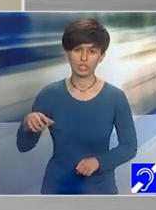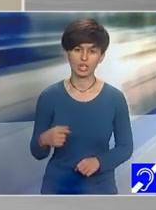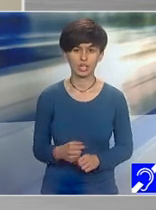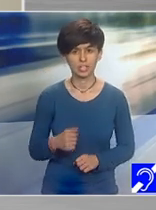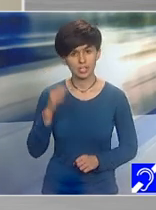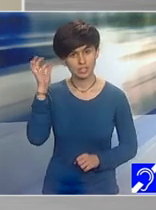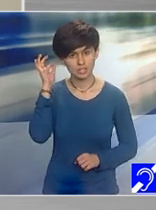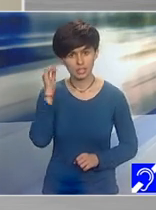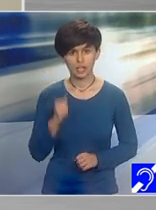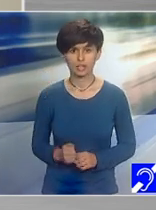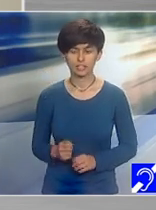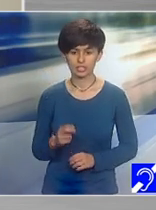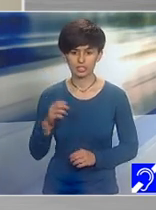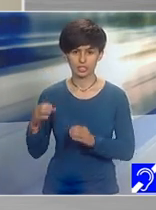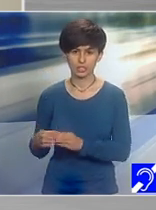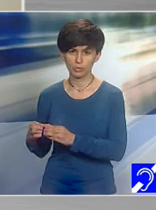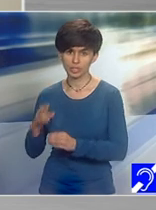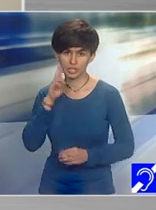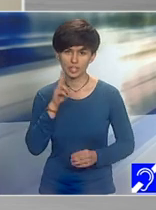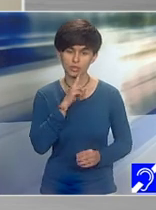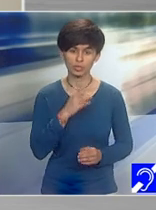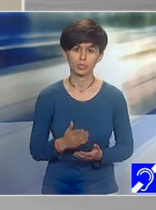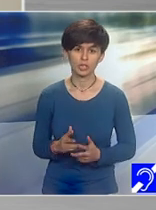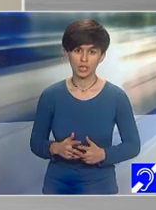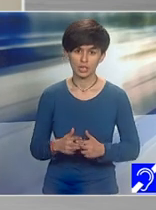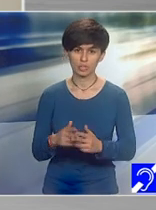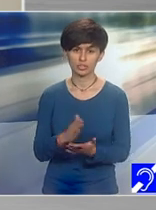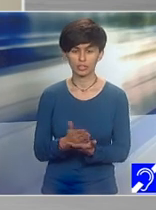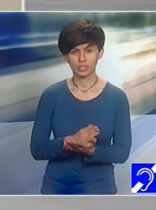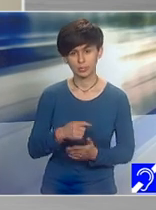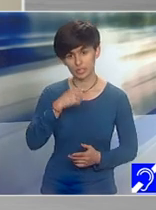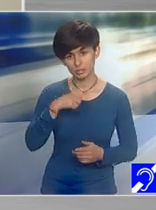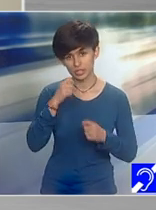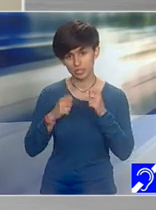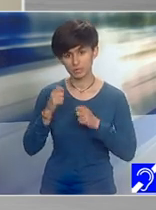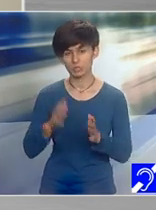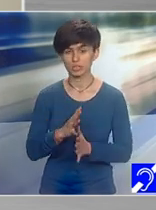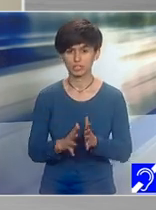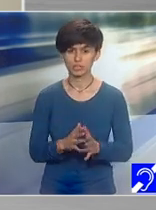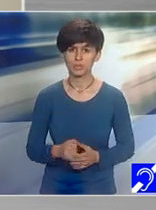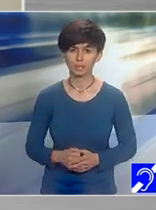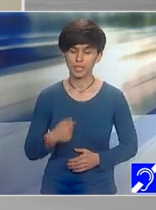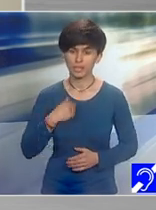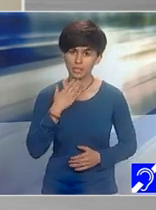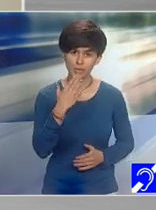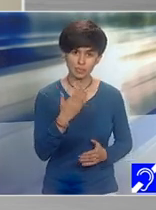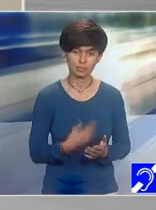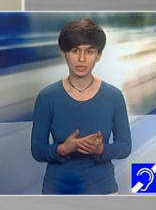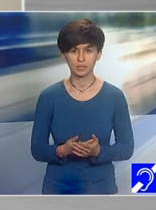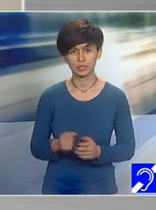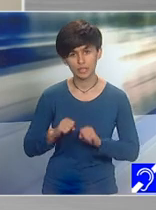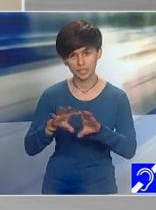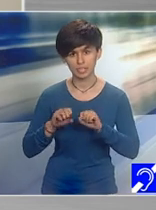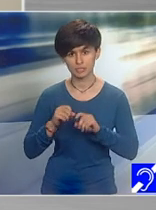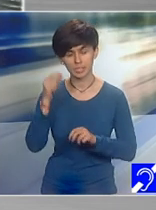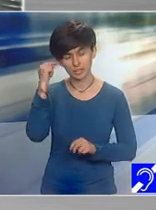și la comunitatea persoanelor cu deficiențe auditive cu ajutorul colegii noastre Adelina Cotișan. Îi mulțumim pentru că poartă acest mesaj mai departe. Așadar,